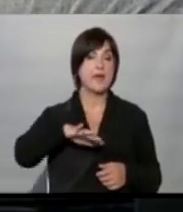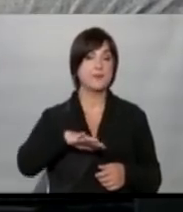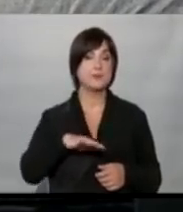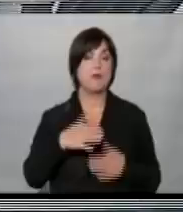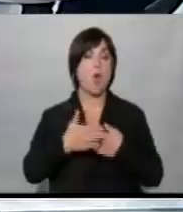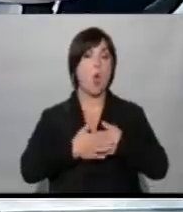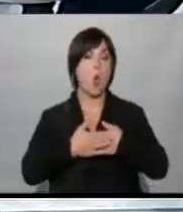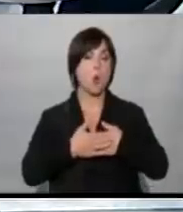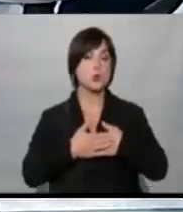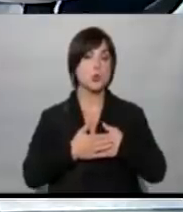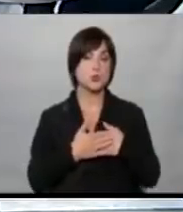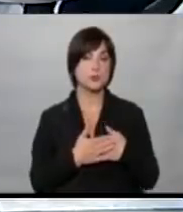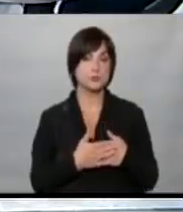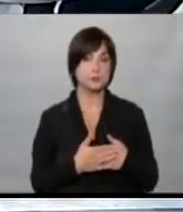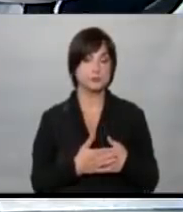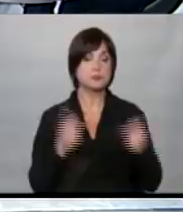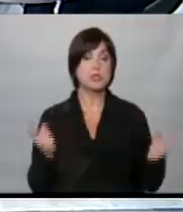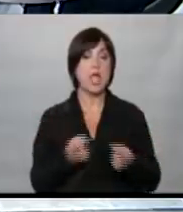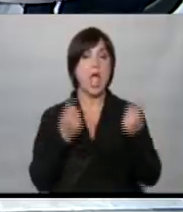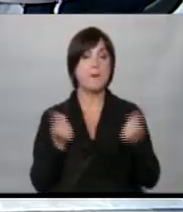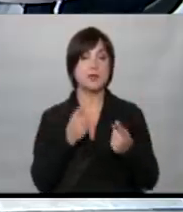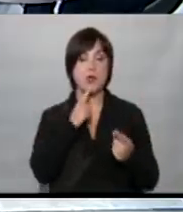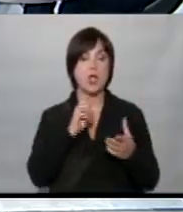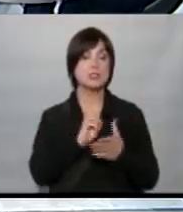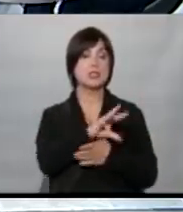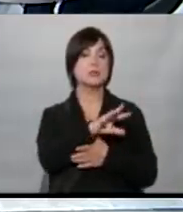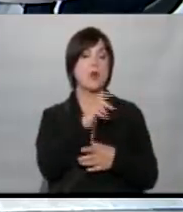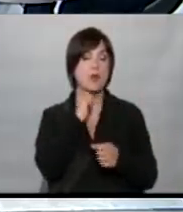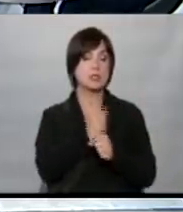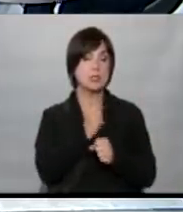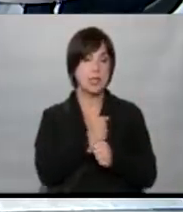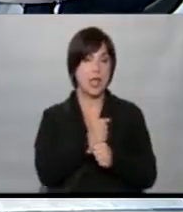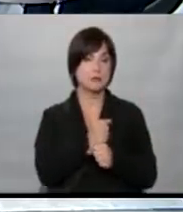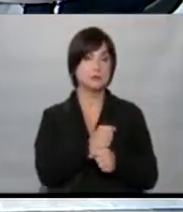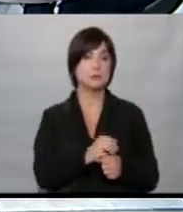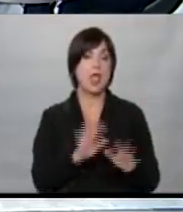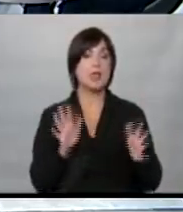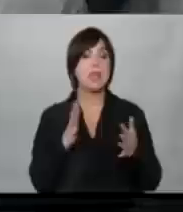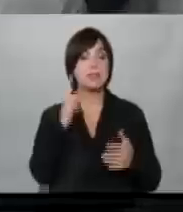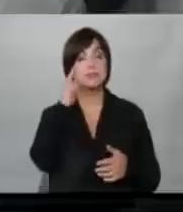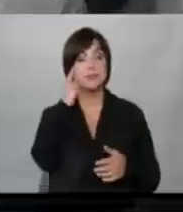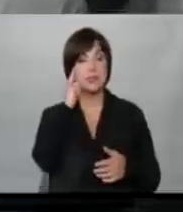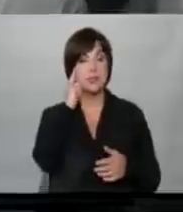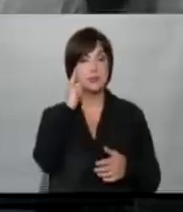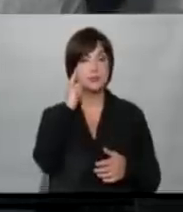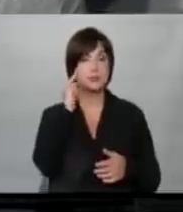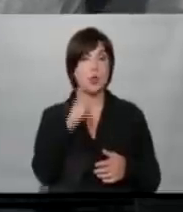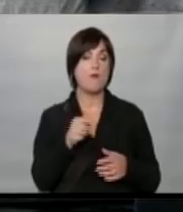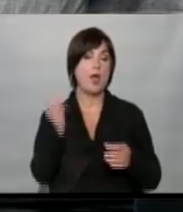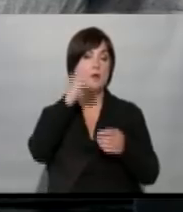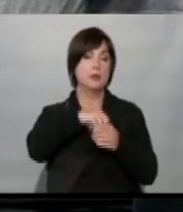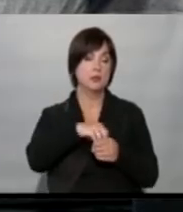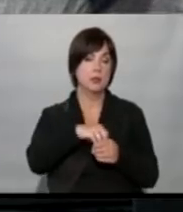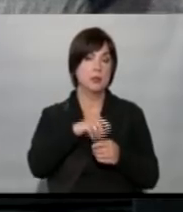во однос на кампањата што се спроведа, што се реализираше. Дали сметате дека тоа предонесе